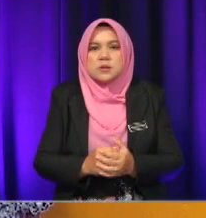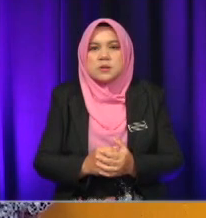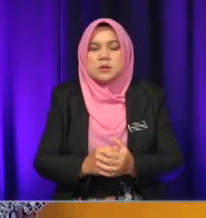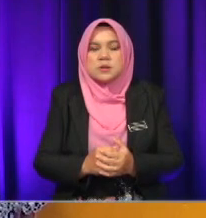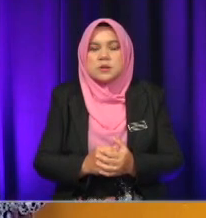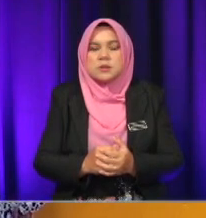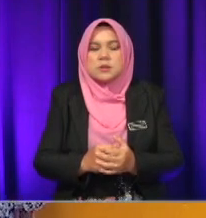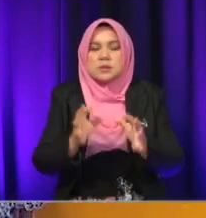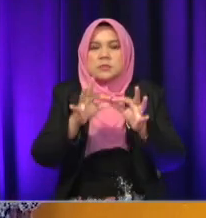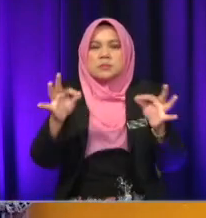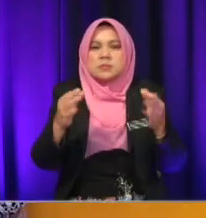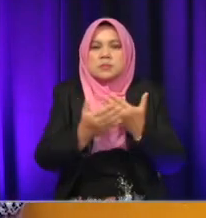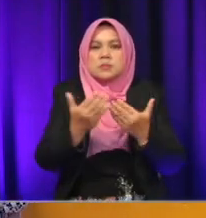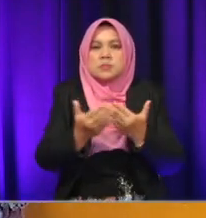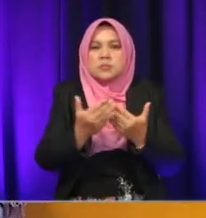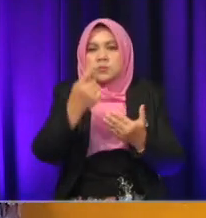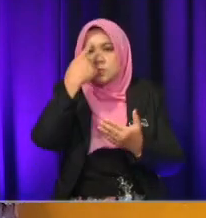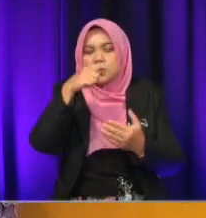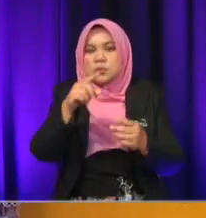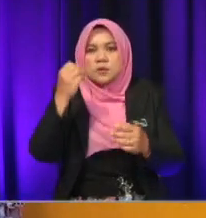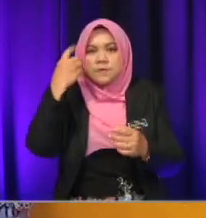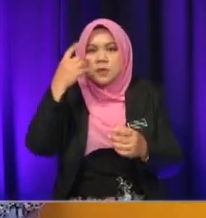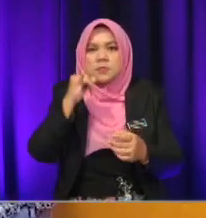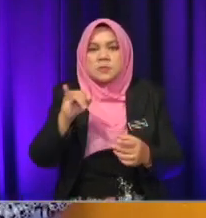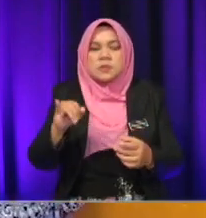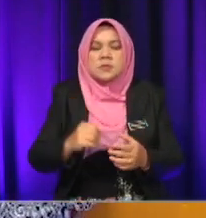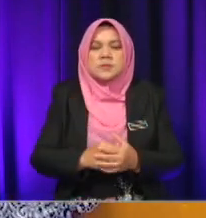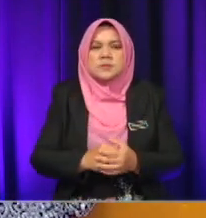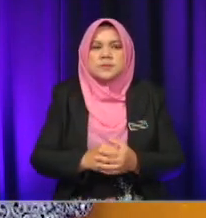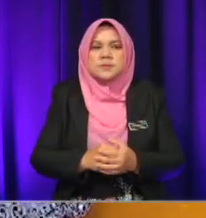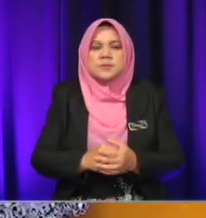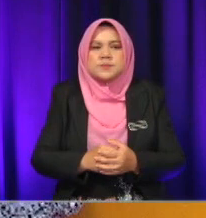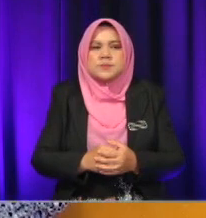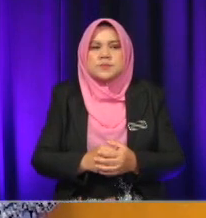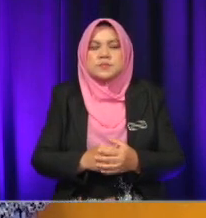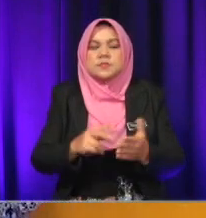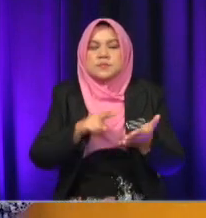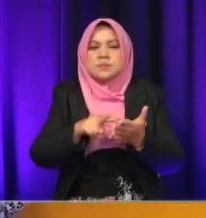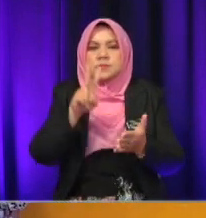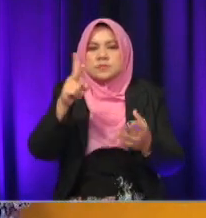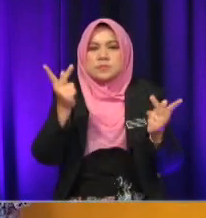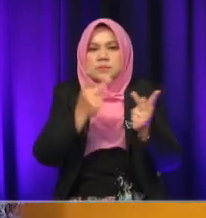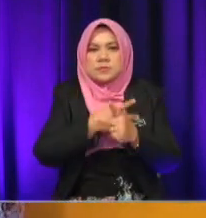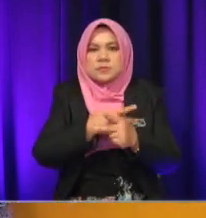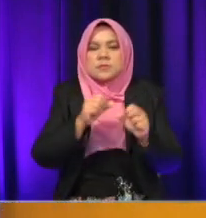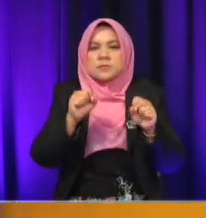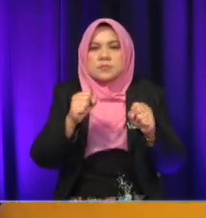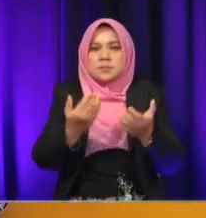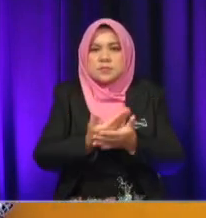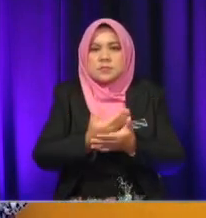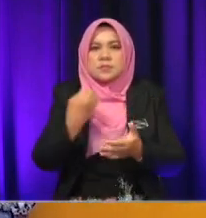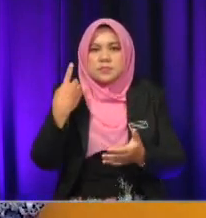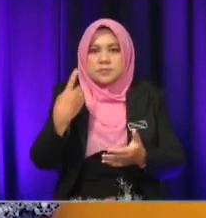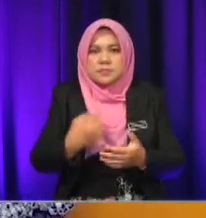poin-poin yang ringkas, mudah difahami. Betul cikgu. Kadang-kadang baca dua kali, baru faham ini sebenar